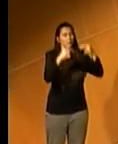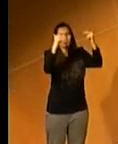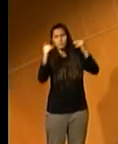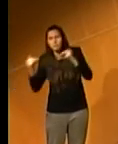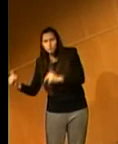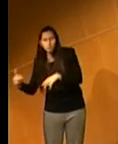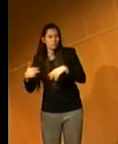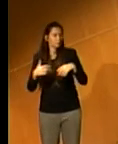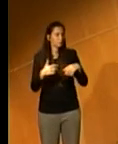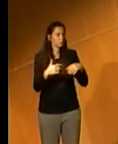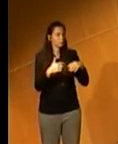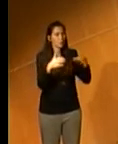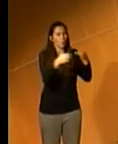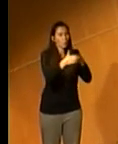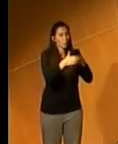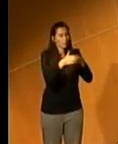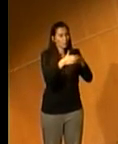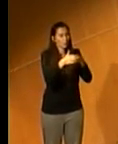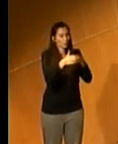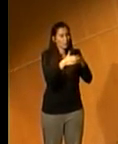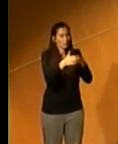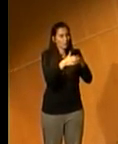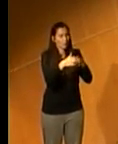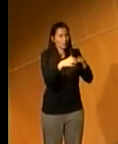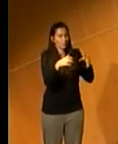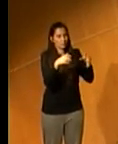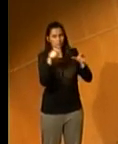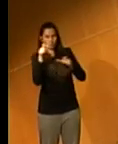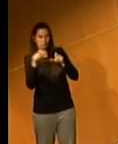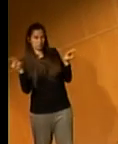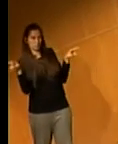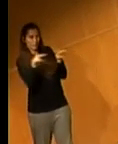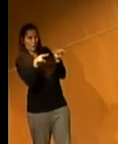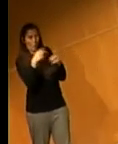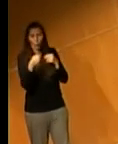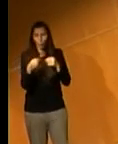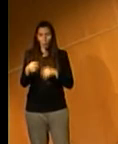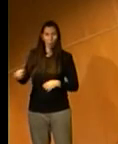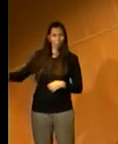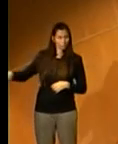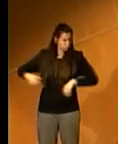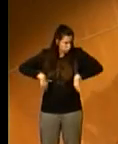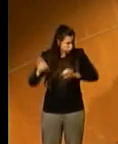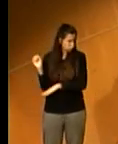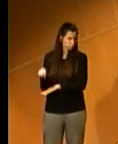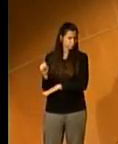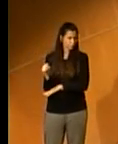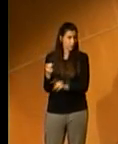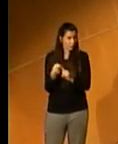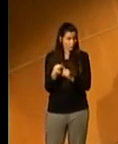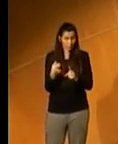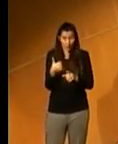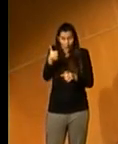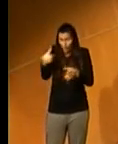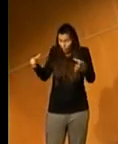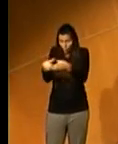dans une marge ou au cœur de toutes les visibilités, au fond, on s'en fout. Ce qui est important, c'est de